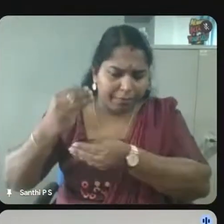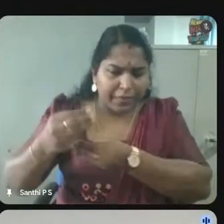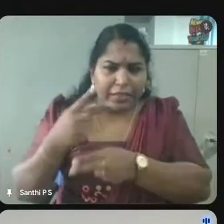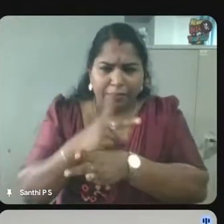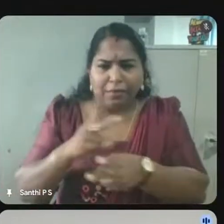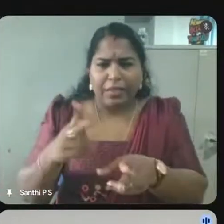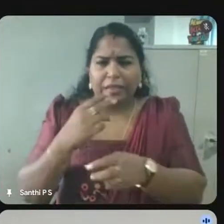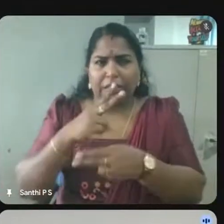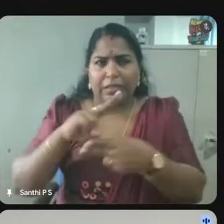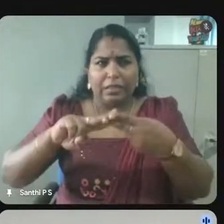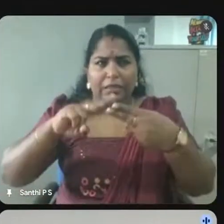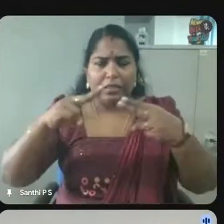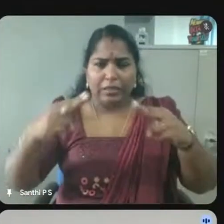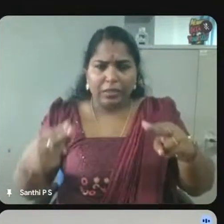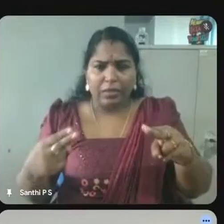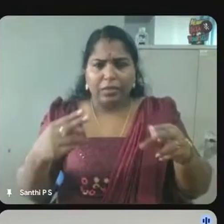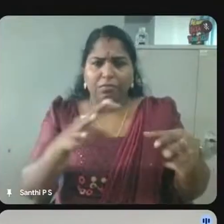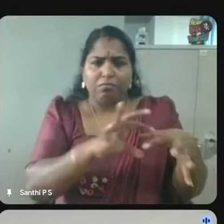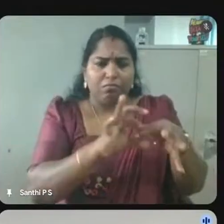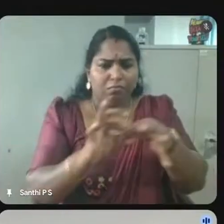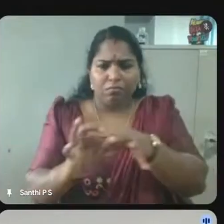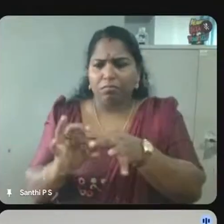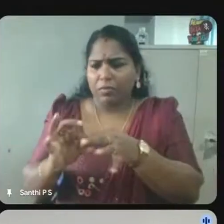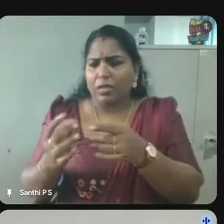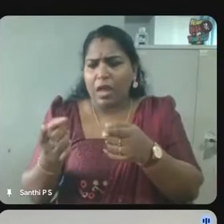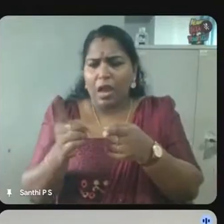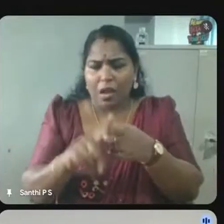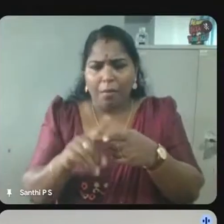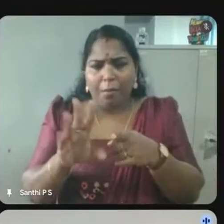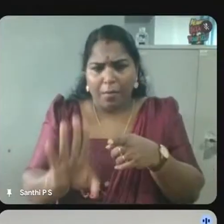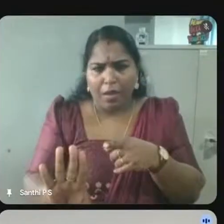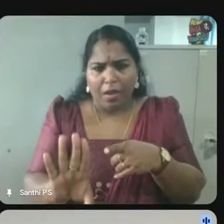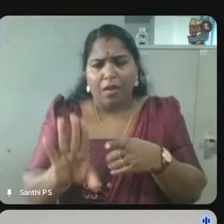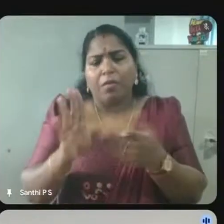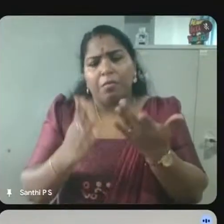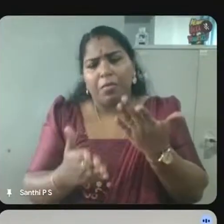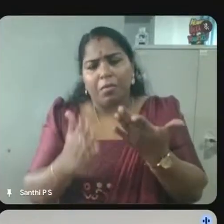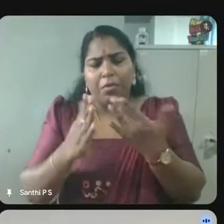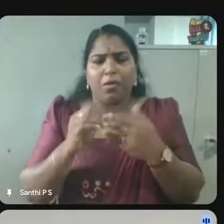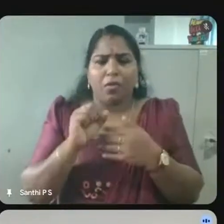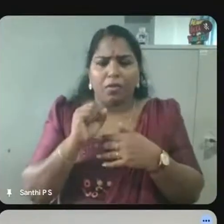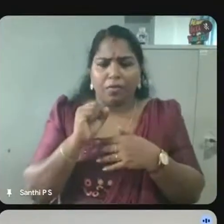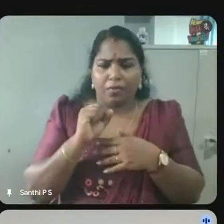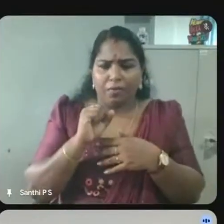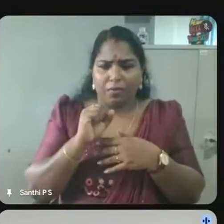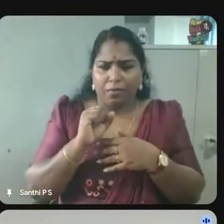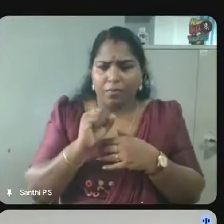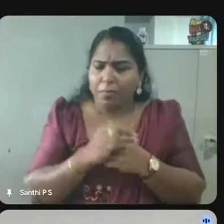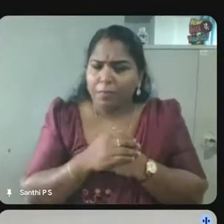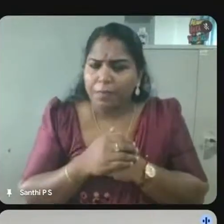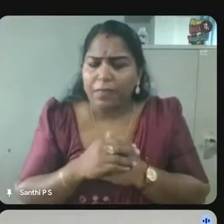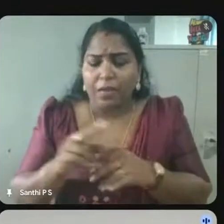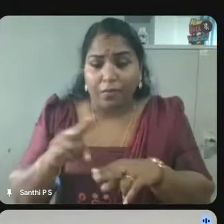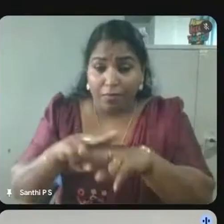ജനിതകം ആയിട്ട് അത് വരാം. അതായത് ചിലപ്പം ഒരു പേരന്റിനുണ്ട്, അവർ അതേ ഫാമിലിയിൽ വേറൊരു ആളെ